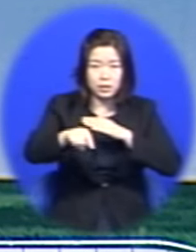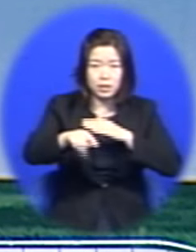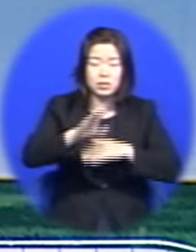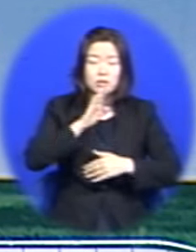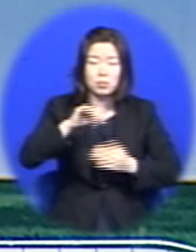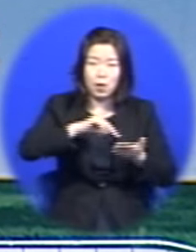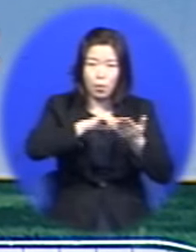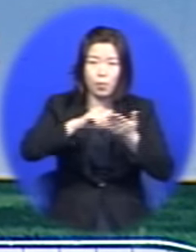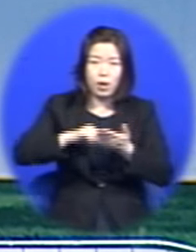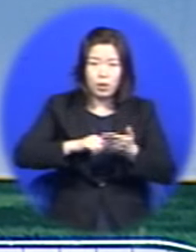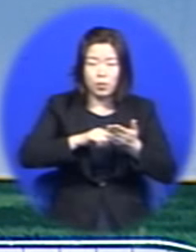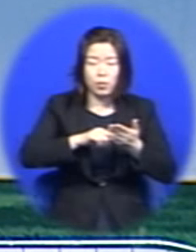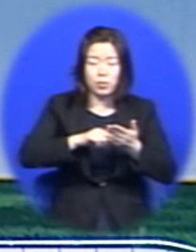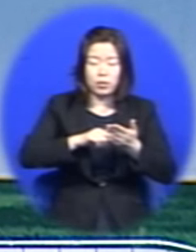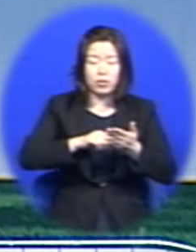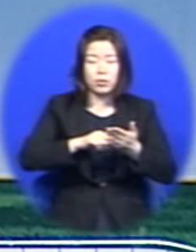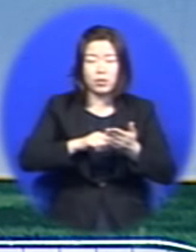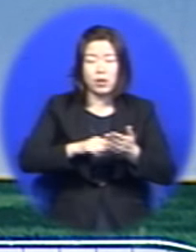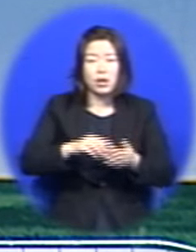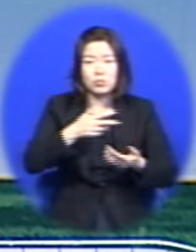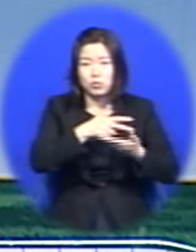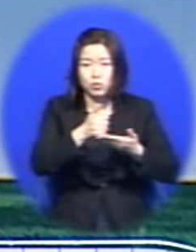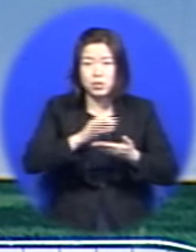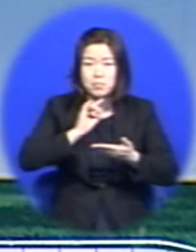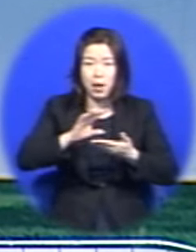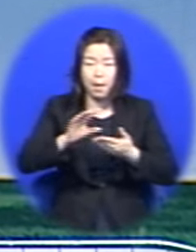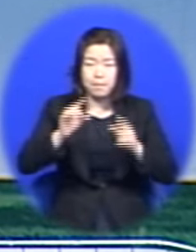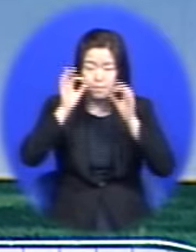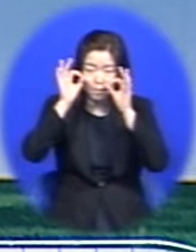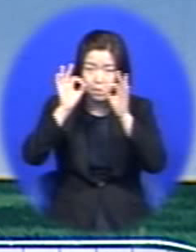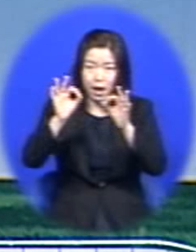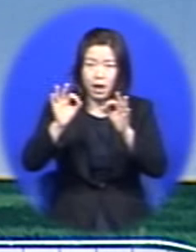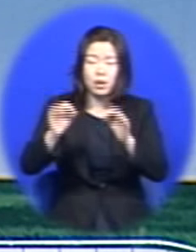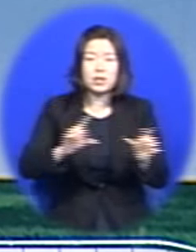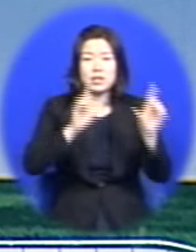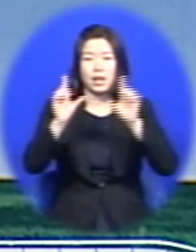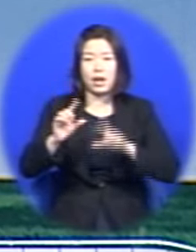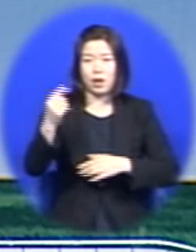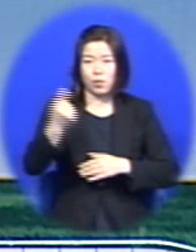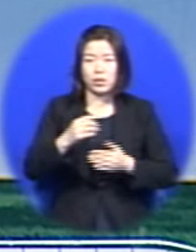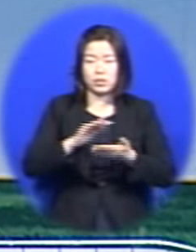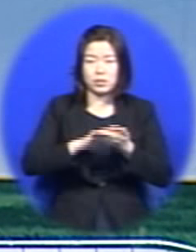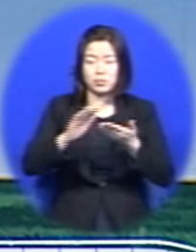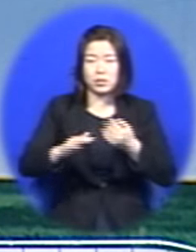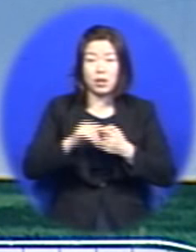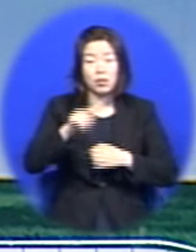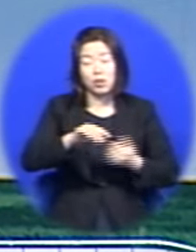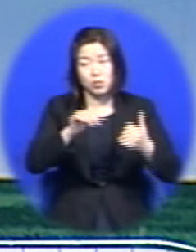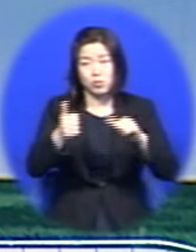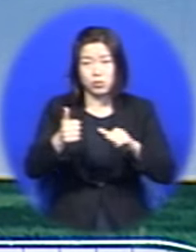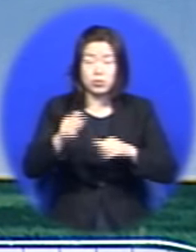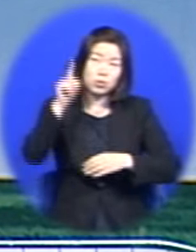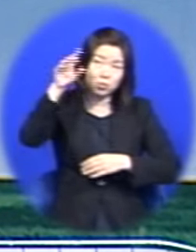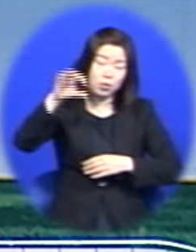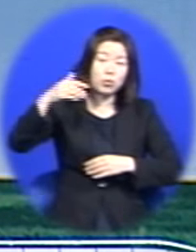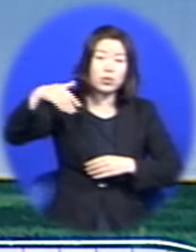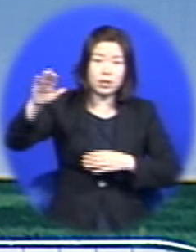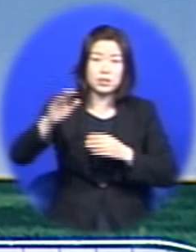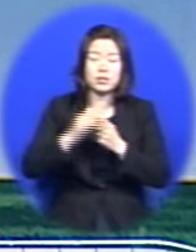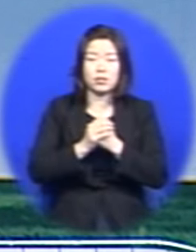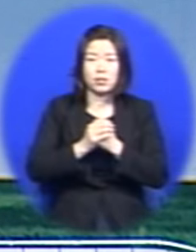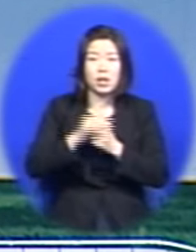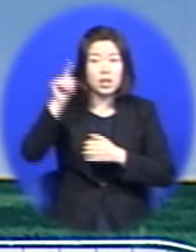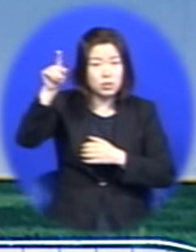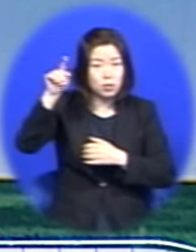외롭고 고독하면서도 주님만 바라보는 삶을 살았습니다. 그러다가 그가 죽어서 천국에 갔습니다. 천국에